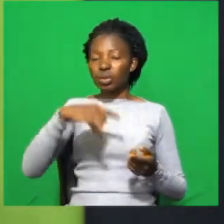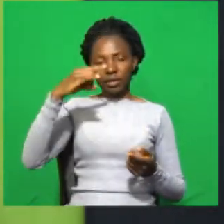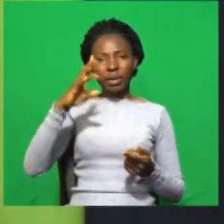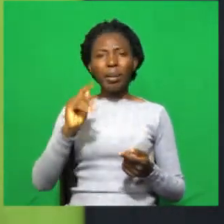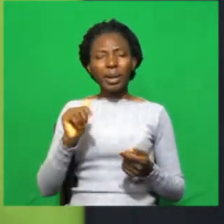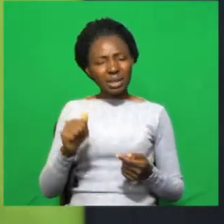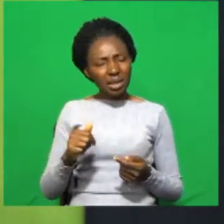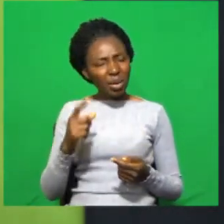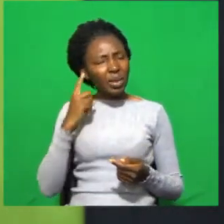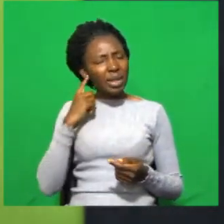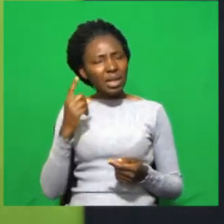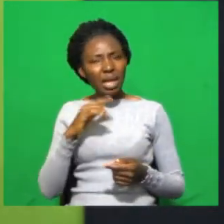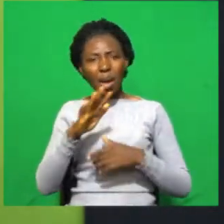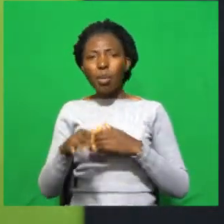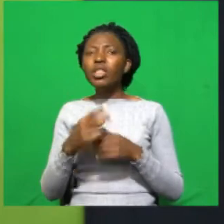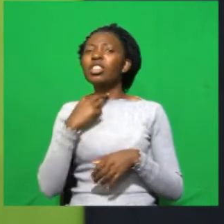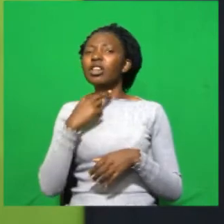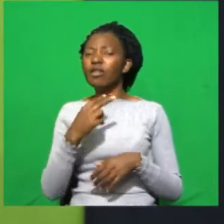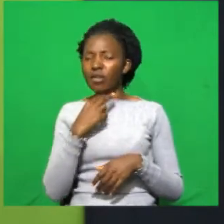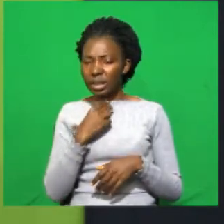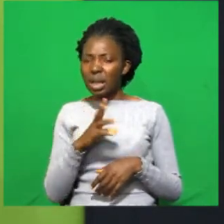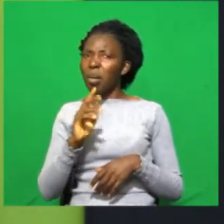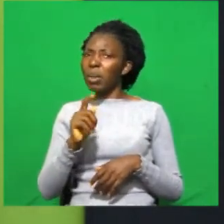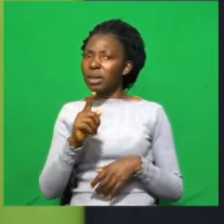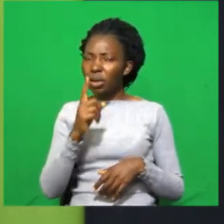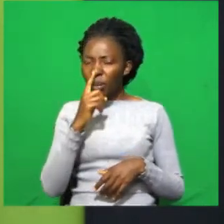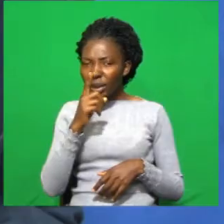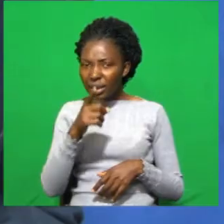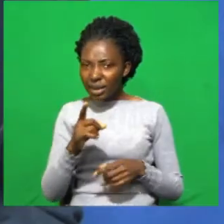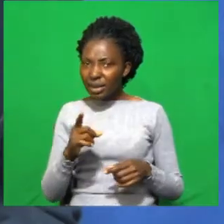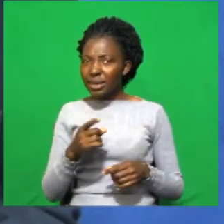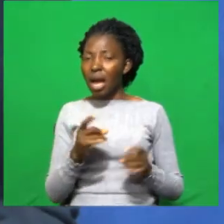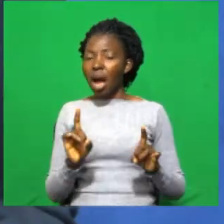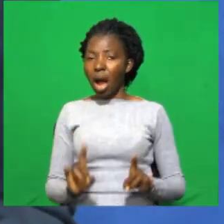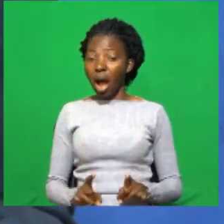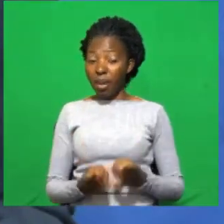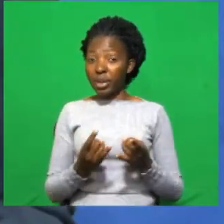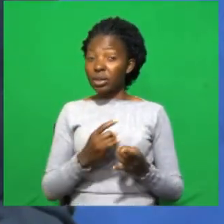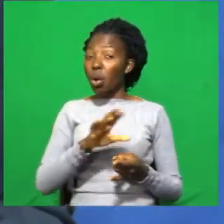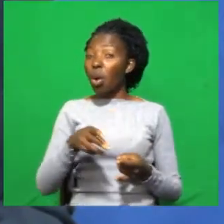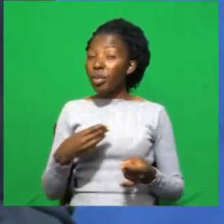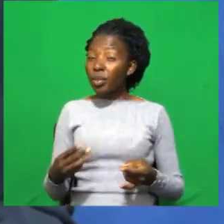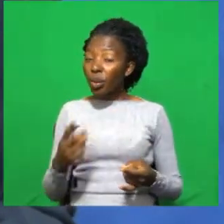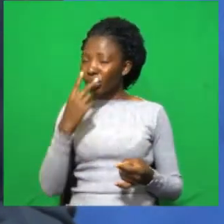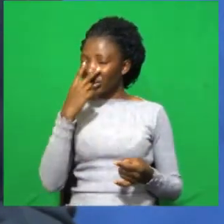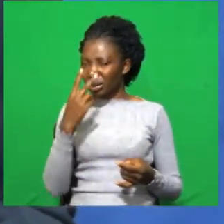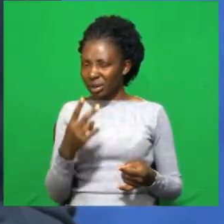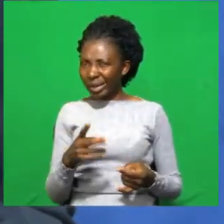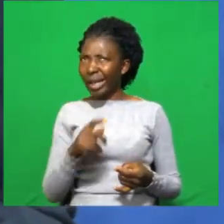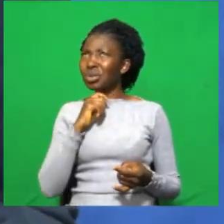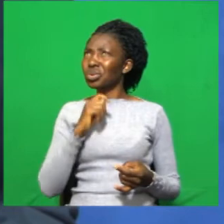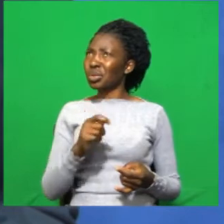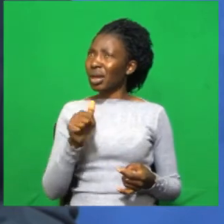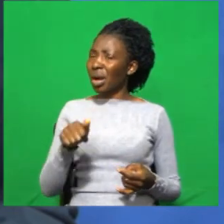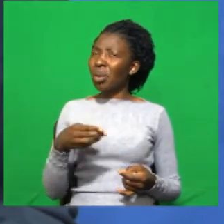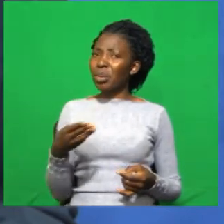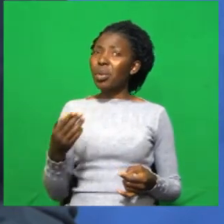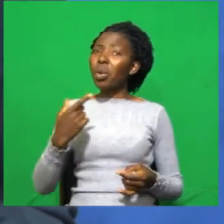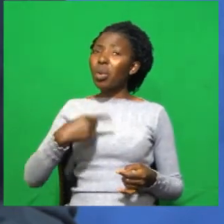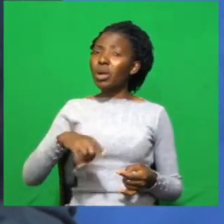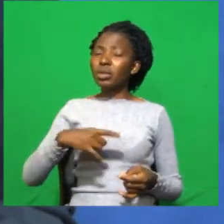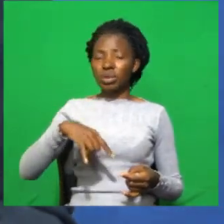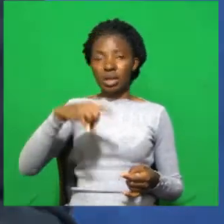but kuoneka, is this event visible? Isai mushona kuti zvinenge zvichitooneka here nemaziso. Chibva